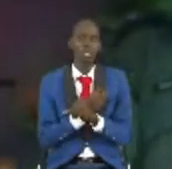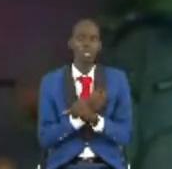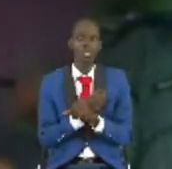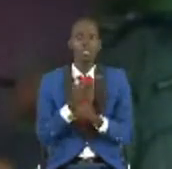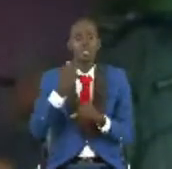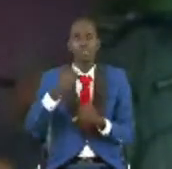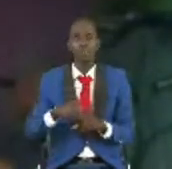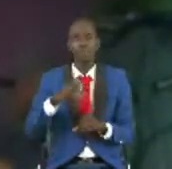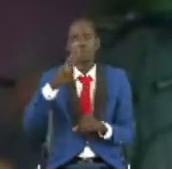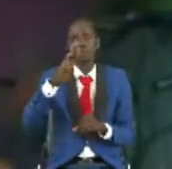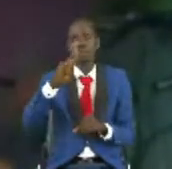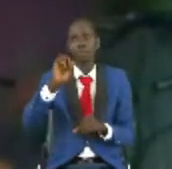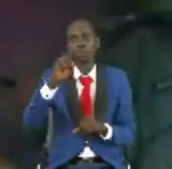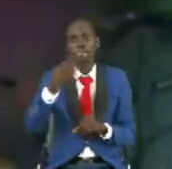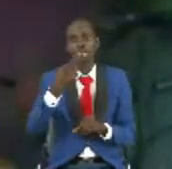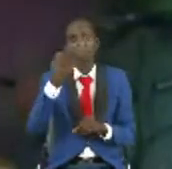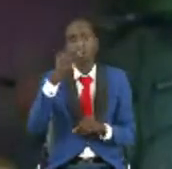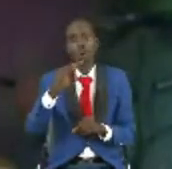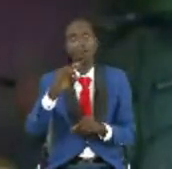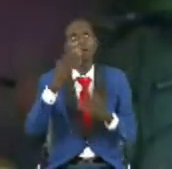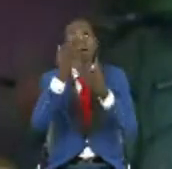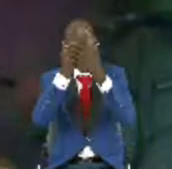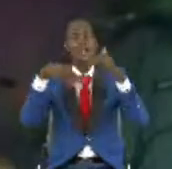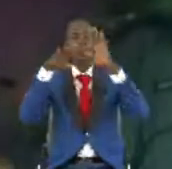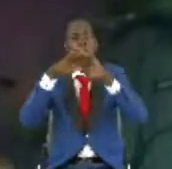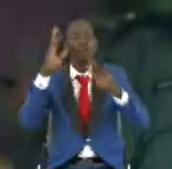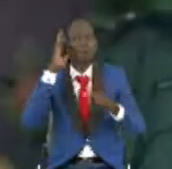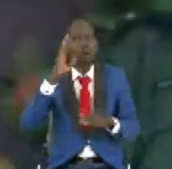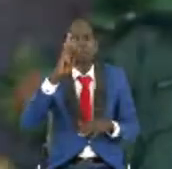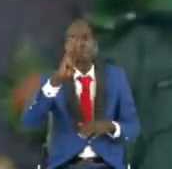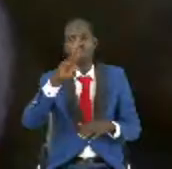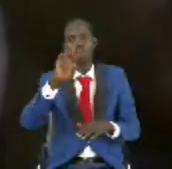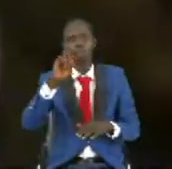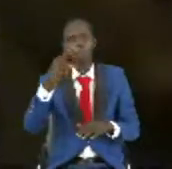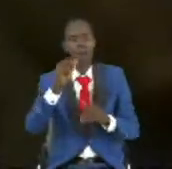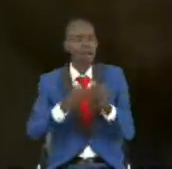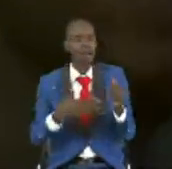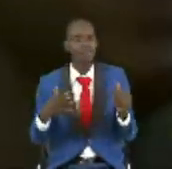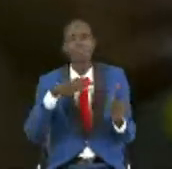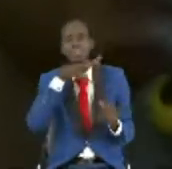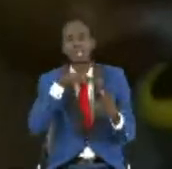la brosse du ciel. Et il va brosser toutes choses sales de ta vie.